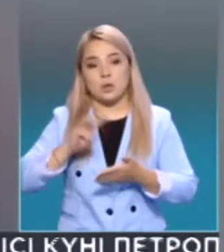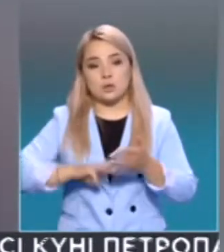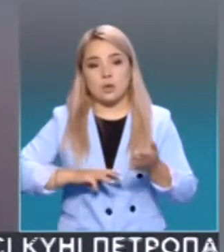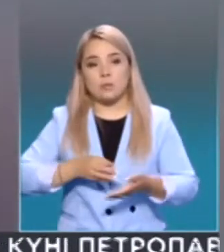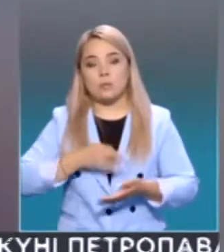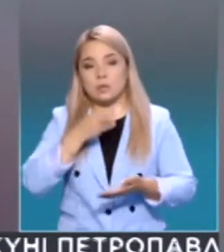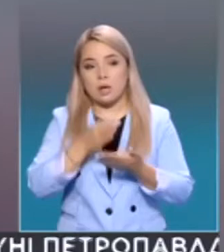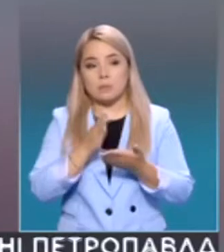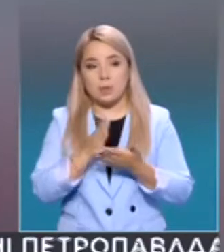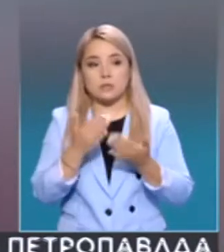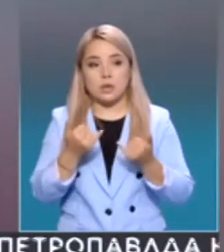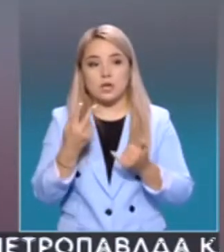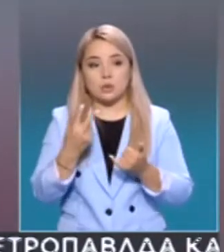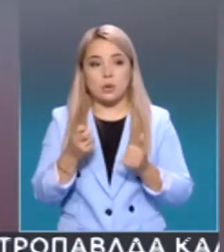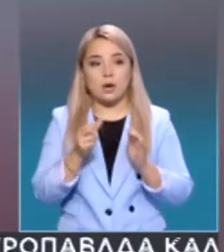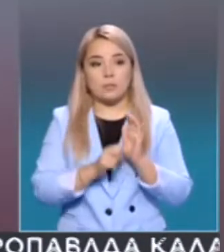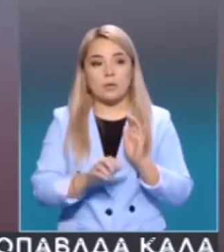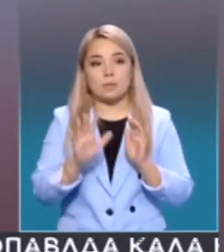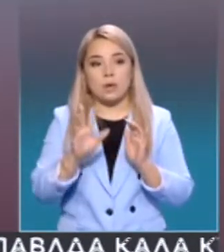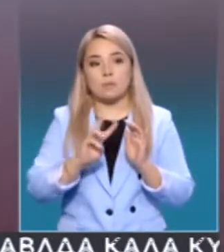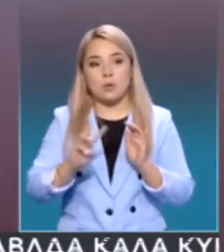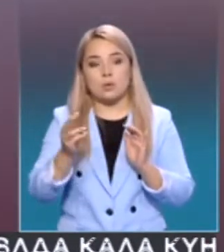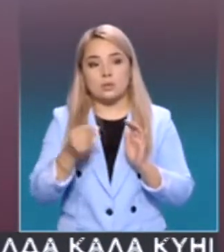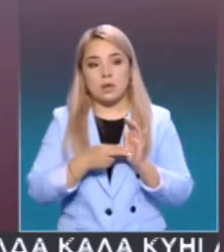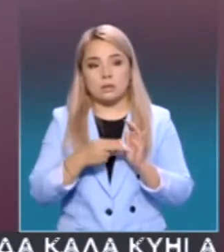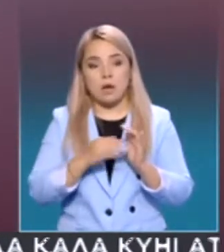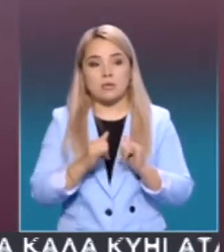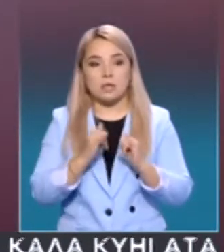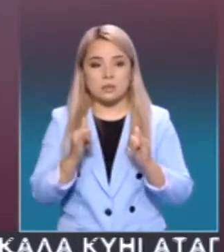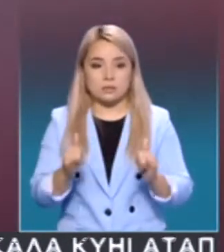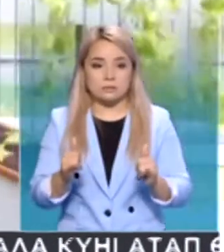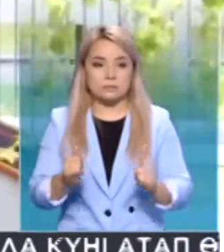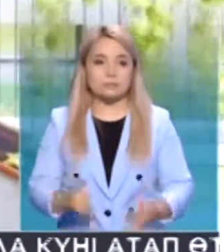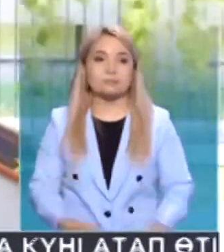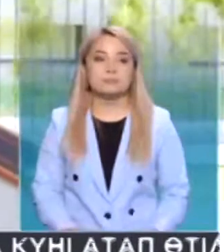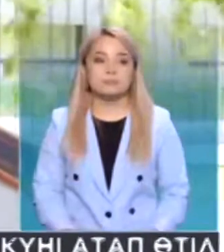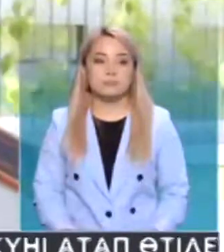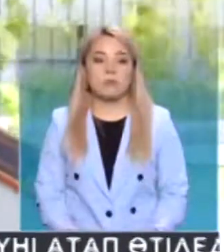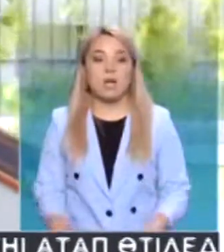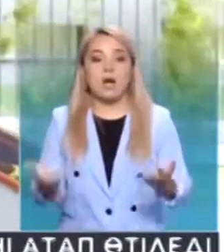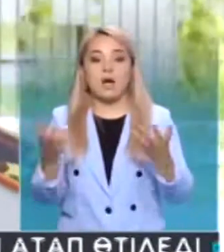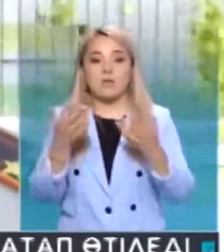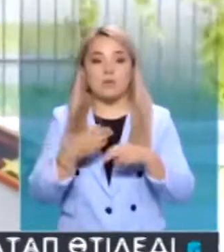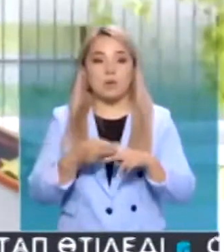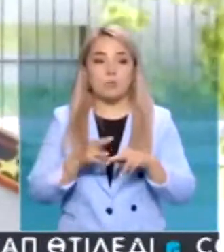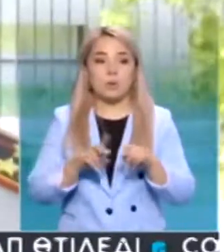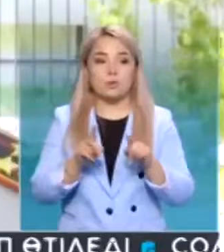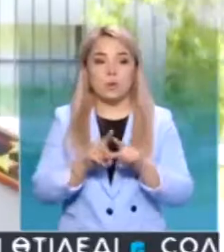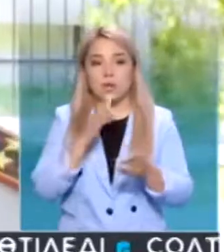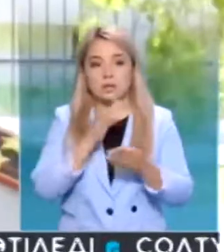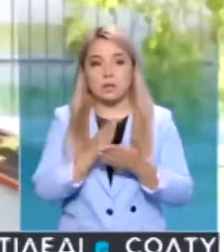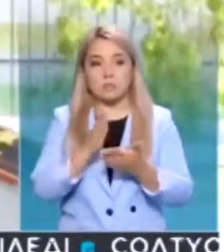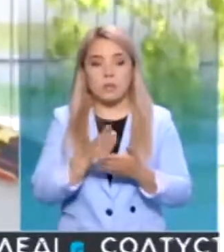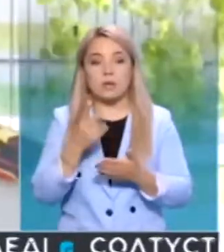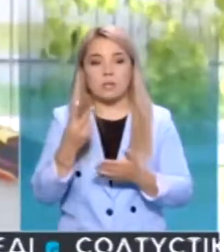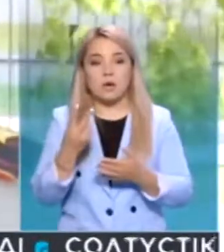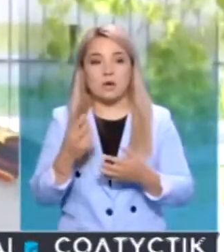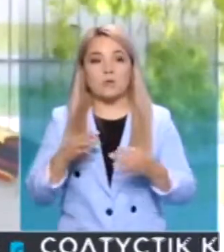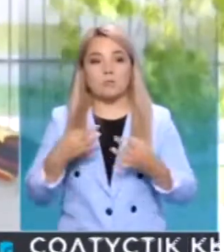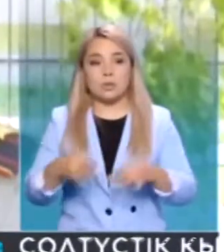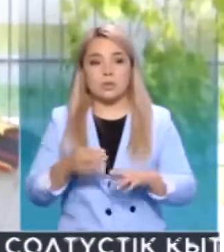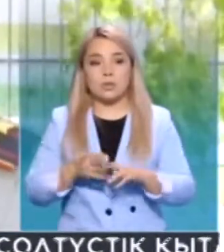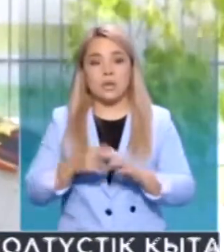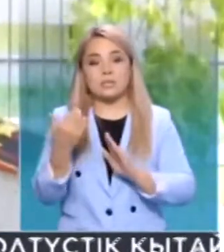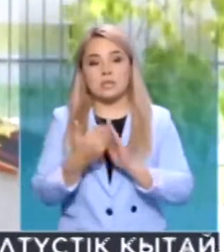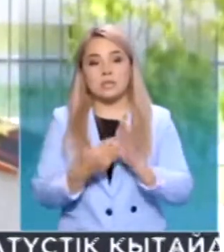салынған. Жалпы сомасы 265 миллион теңгеден асады. Бұл автоматты түрде автороган және екі патруль